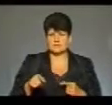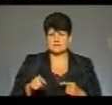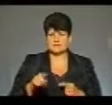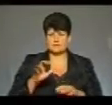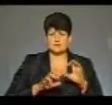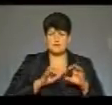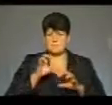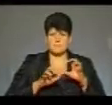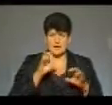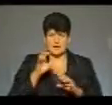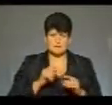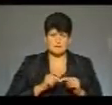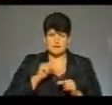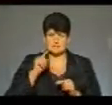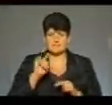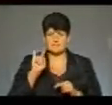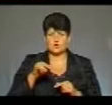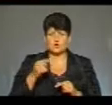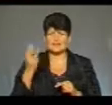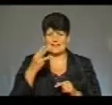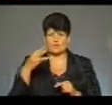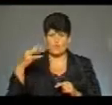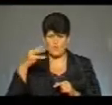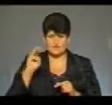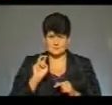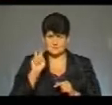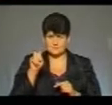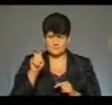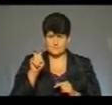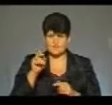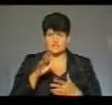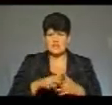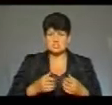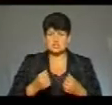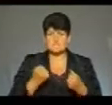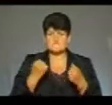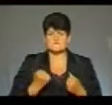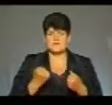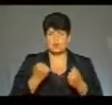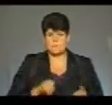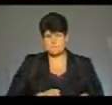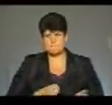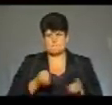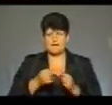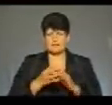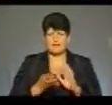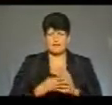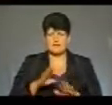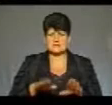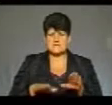драбині, піднятися в вікно третього поверху, підняти далі вагу, яка має приблизно 19